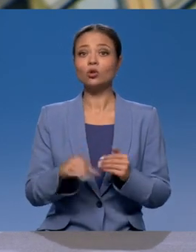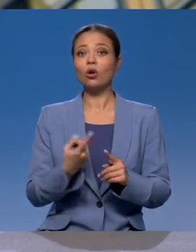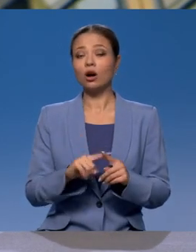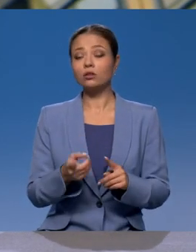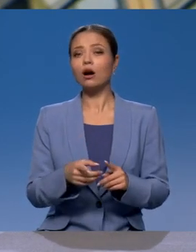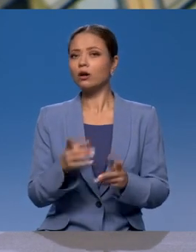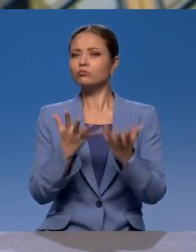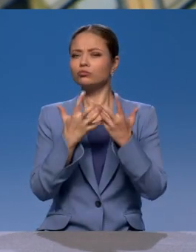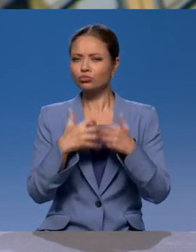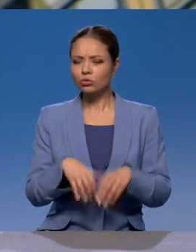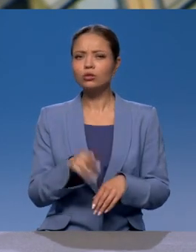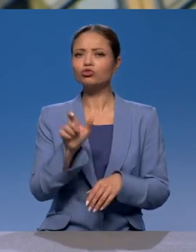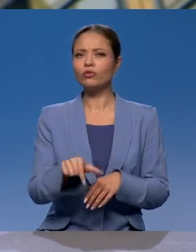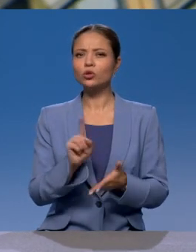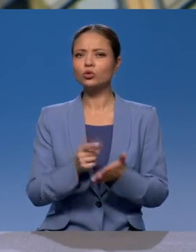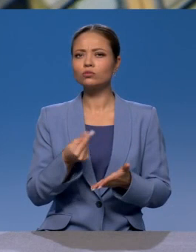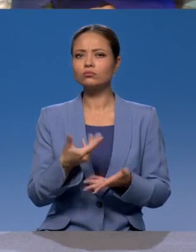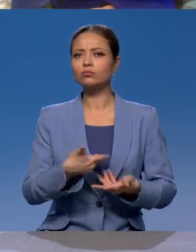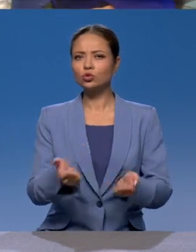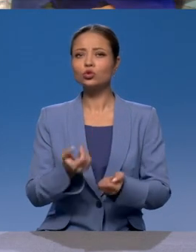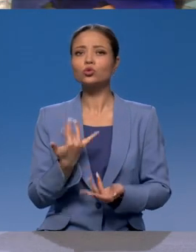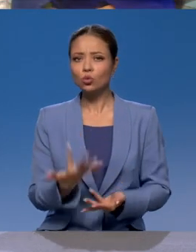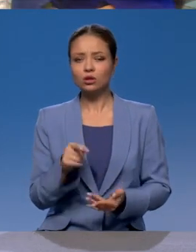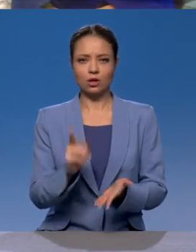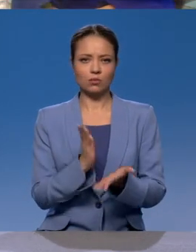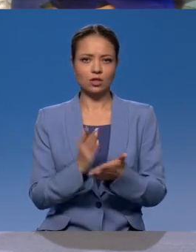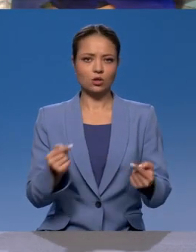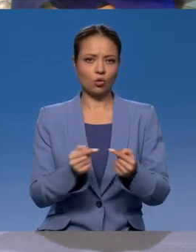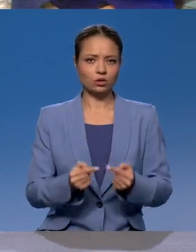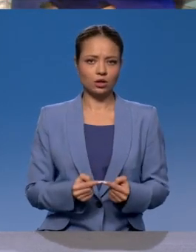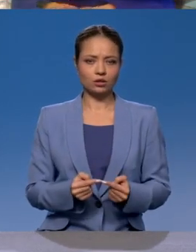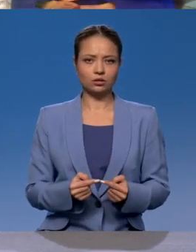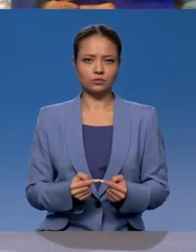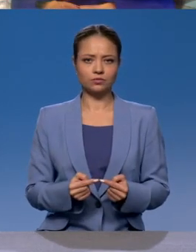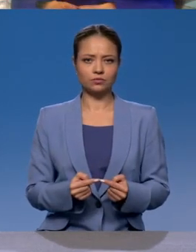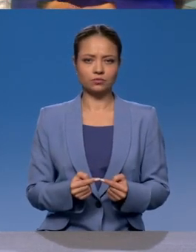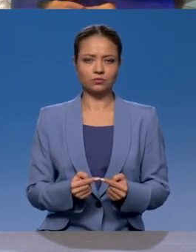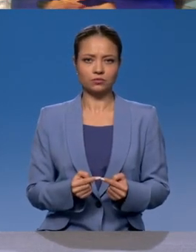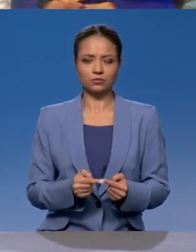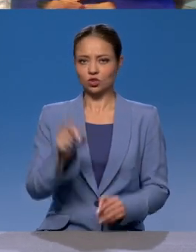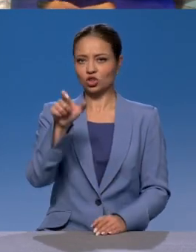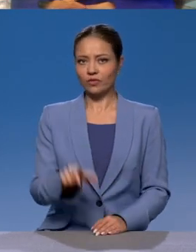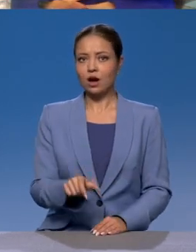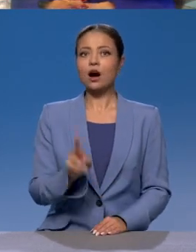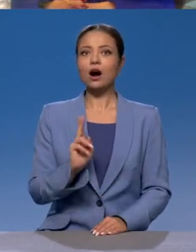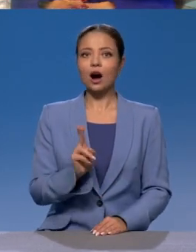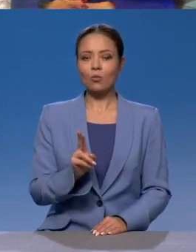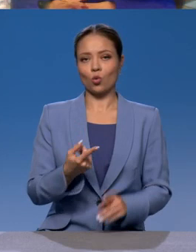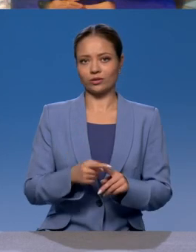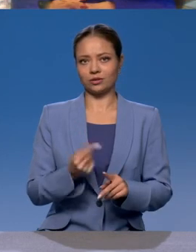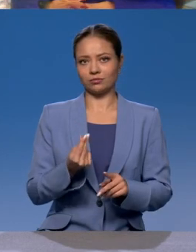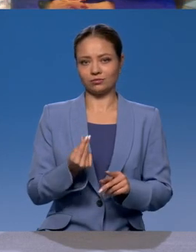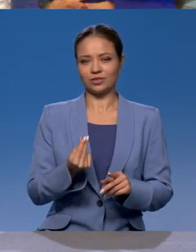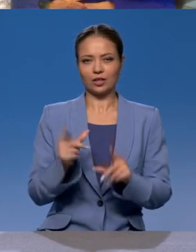должен получить. Там конкретно есть, будем так говорить, лицо, которому эти субсидии